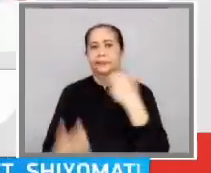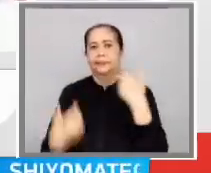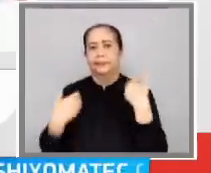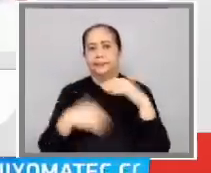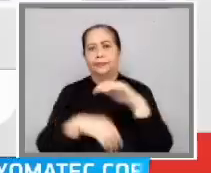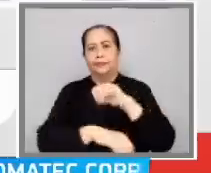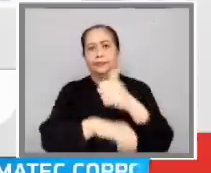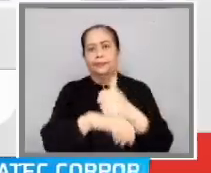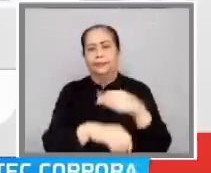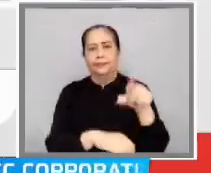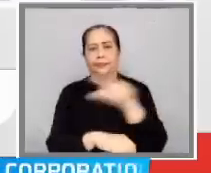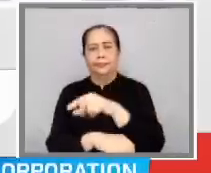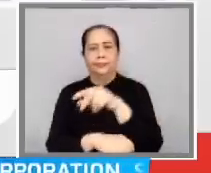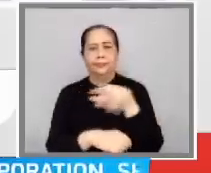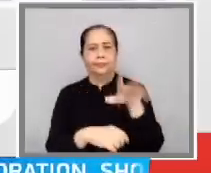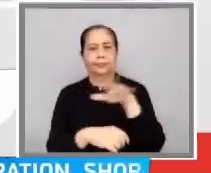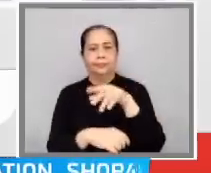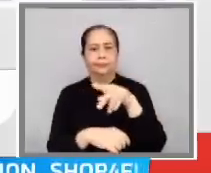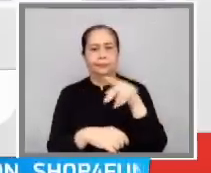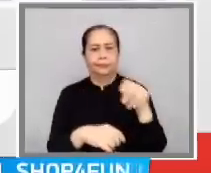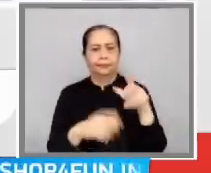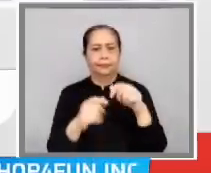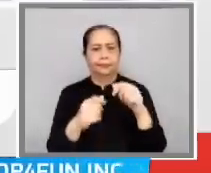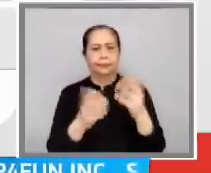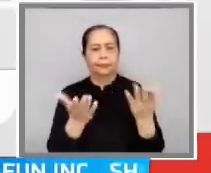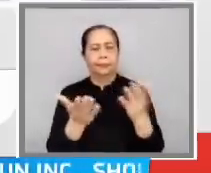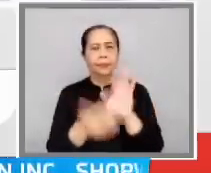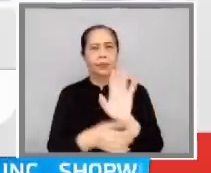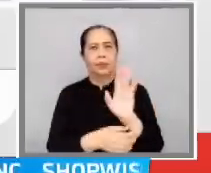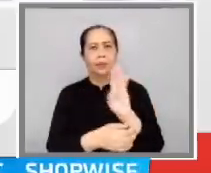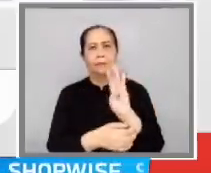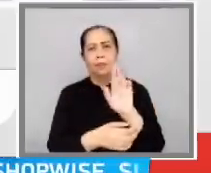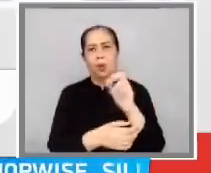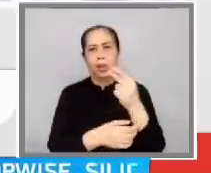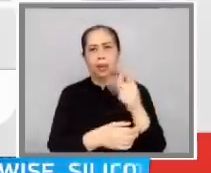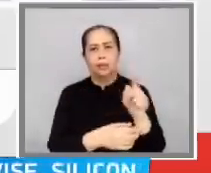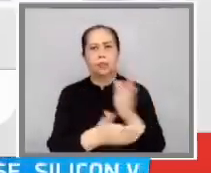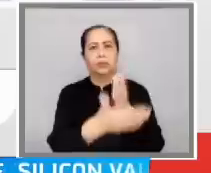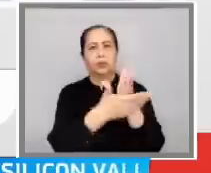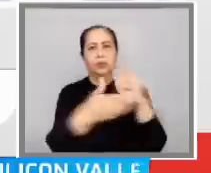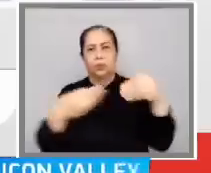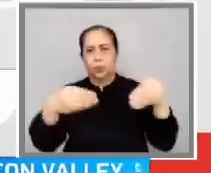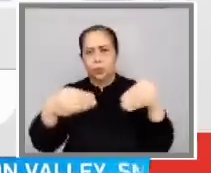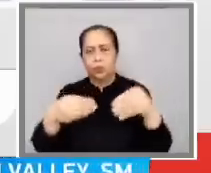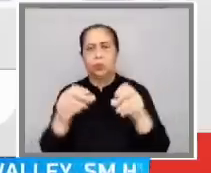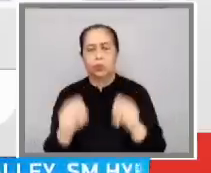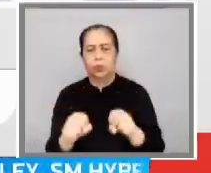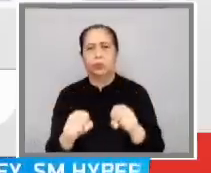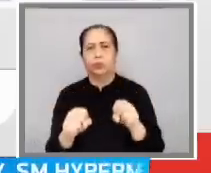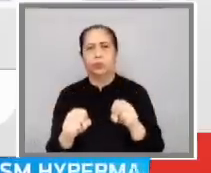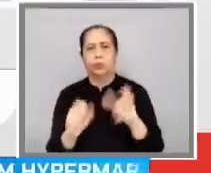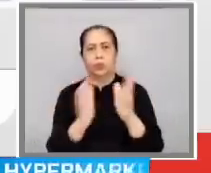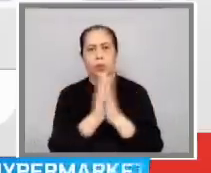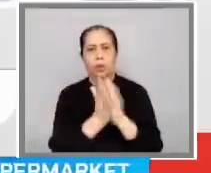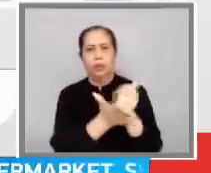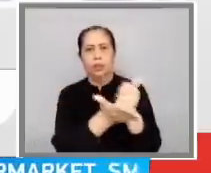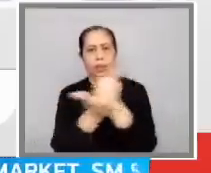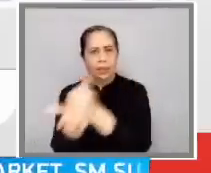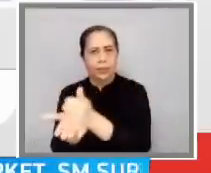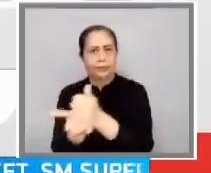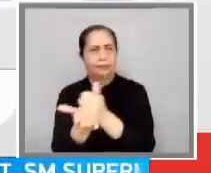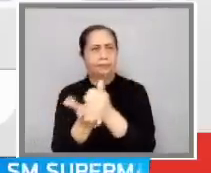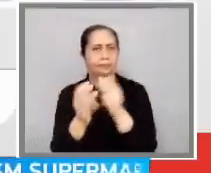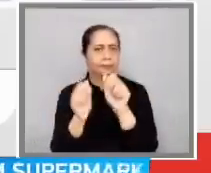po ang ating mga PTEs sa mga branches po nila. Pwede pong magpunta doon yung ating mga kababayan para magpatulong po